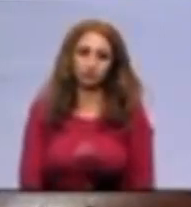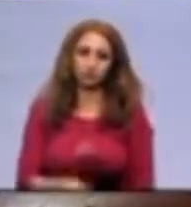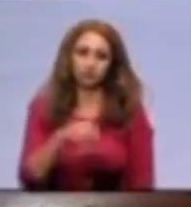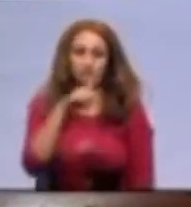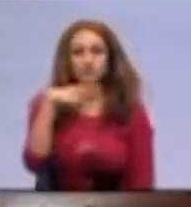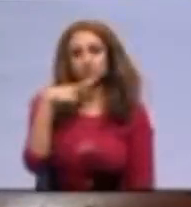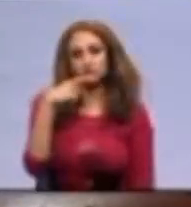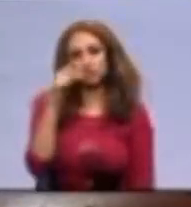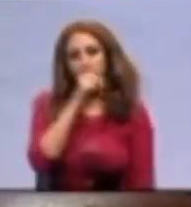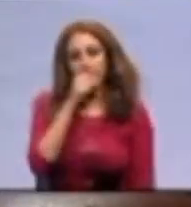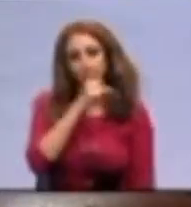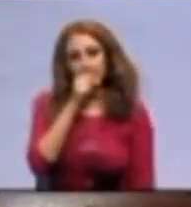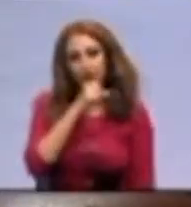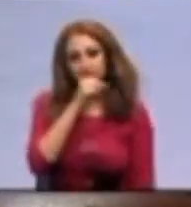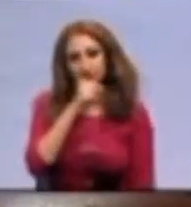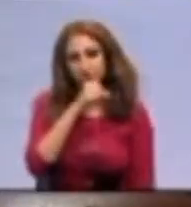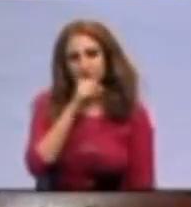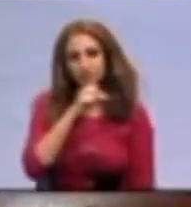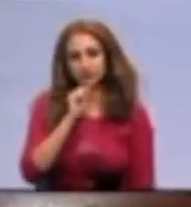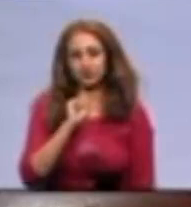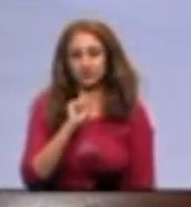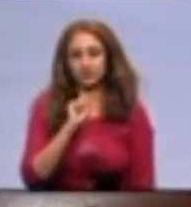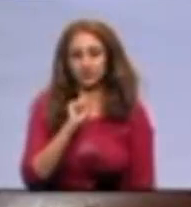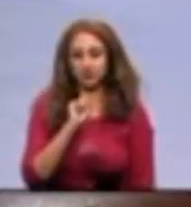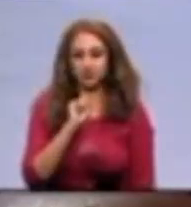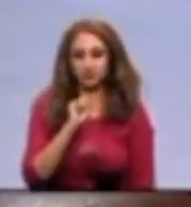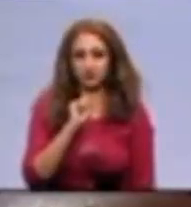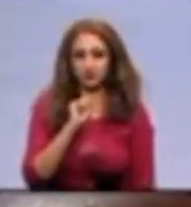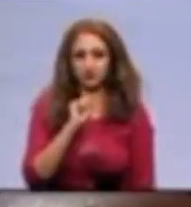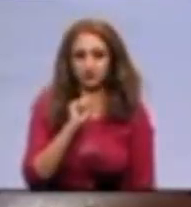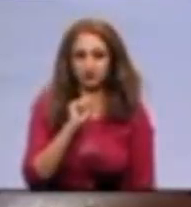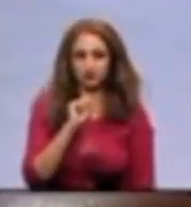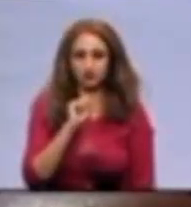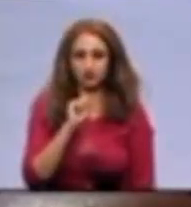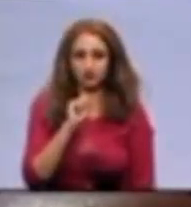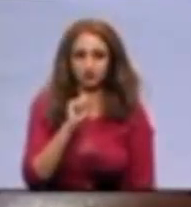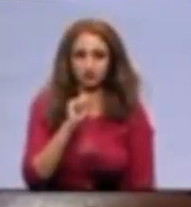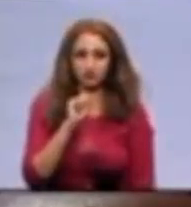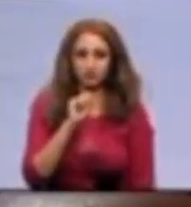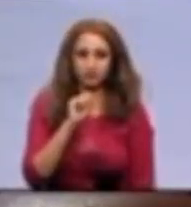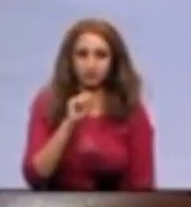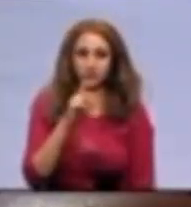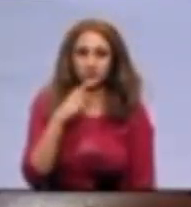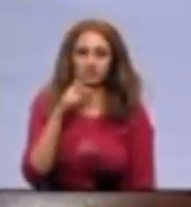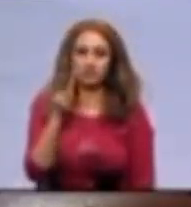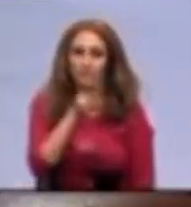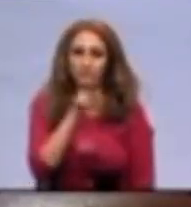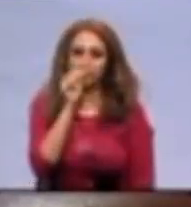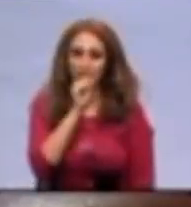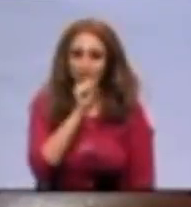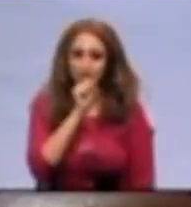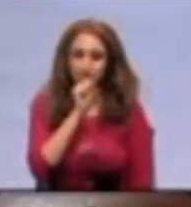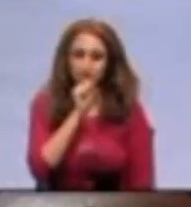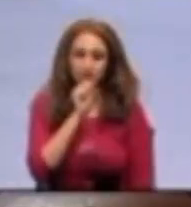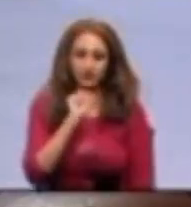عليها وعم نتعشى وهيك. أختي بتقلي طب ليه برا بيعملوا كتير ديو وهيك، ليه ما بتعملي ديو معها؟ قلت لها لا، شو بدي هالشغلة،